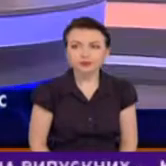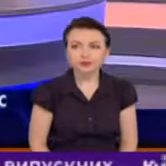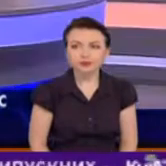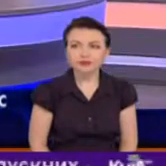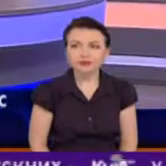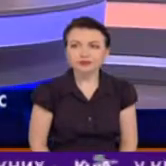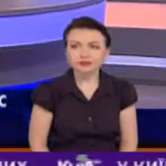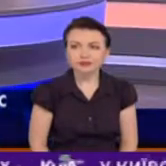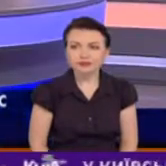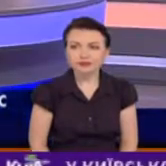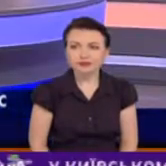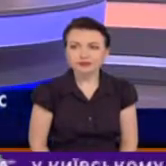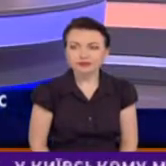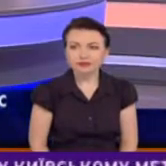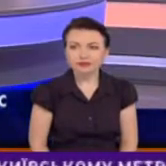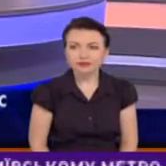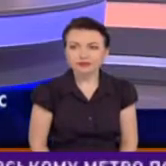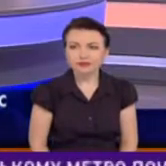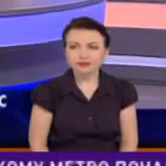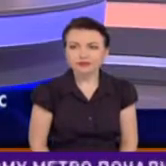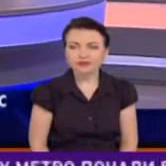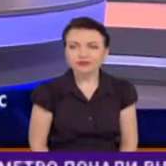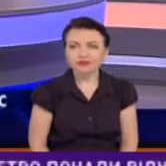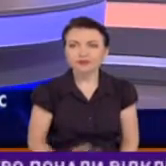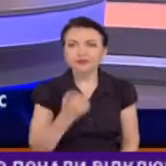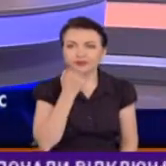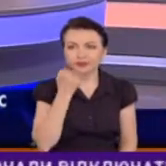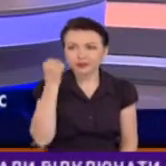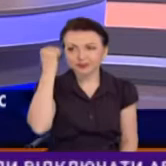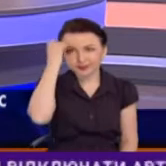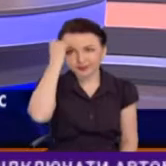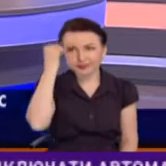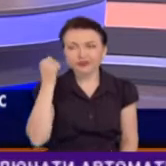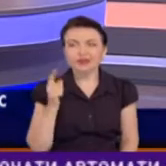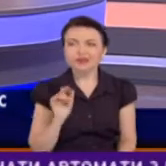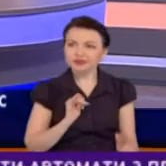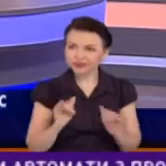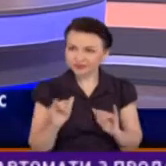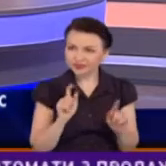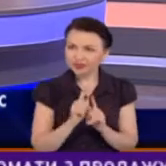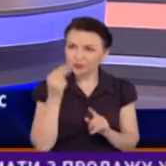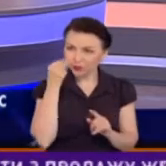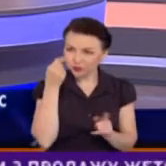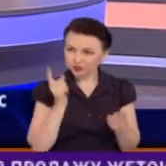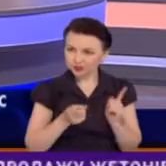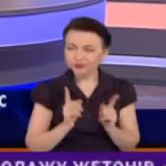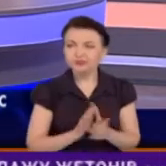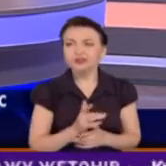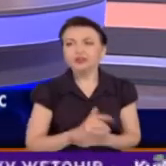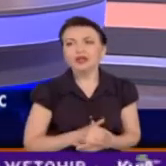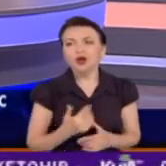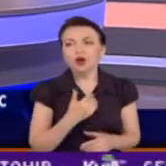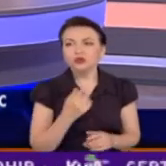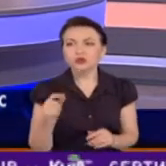змінилось? Як? Та й гаванність. Дякую. Дякую за вашу галантність і чимність. Ну, я хочу в